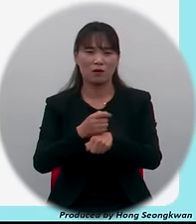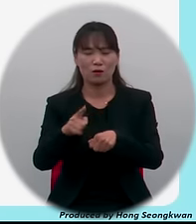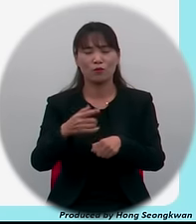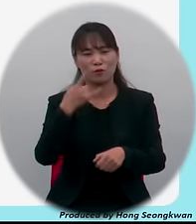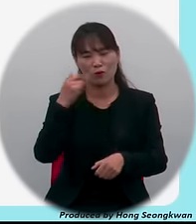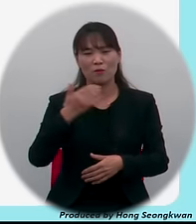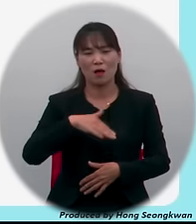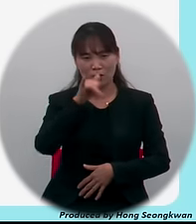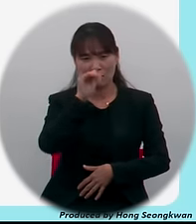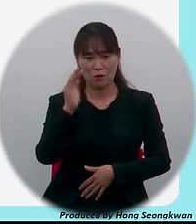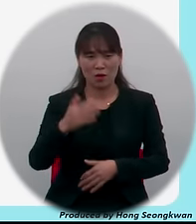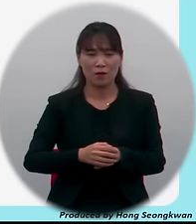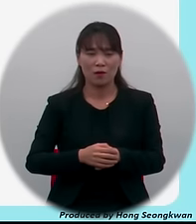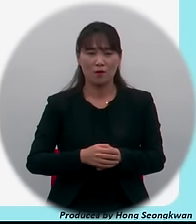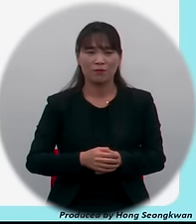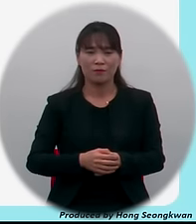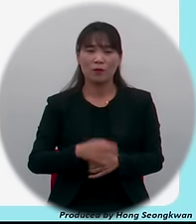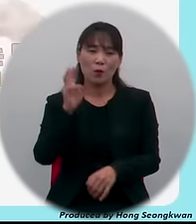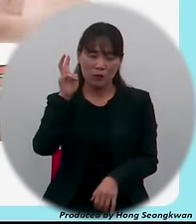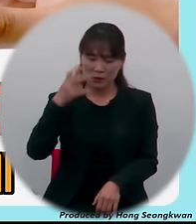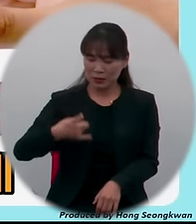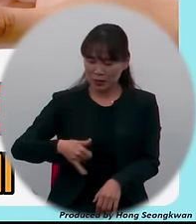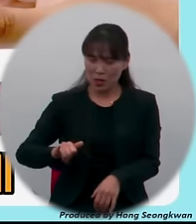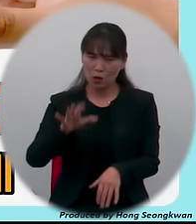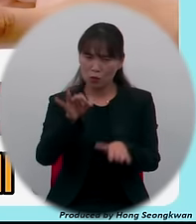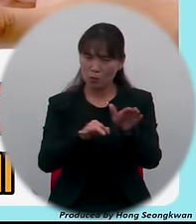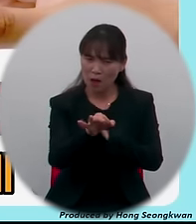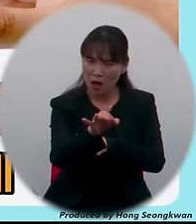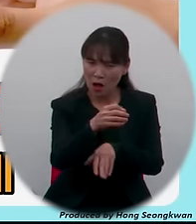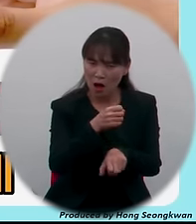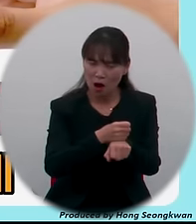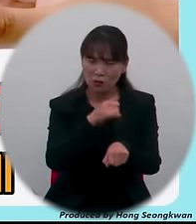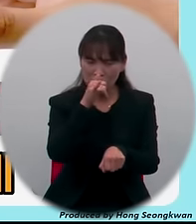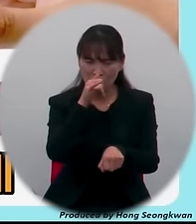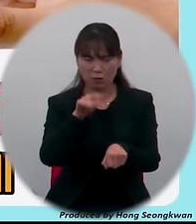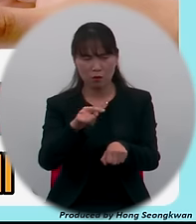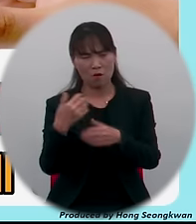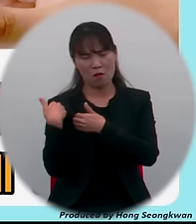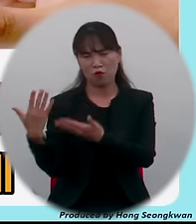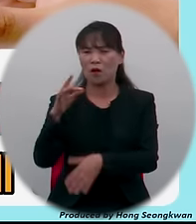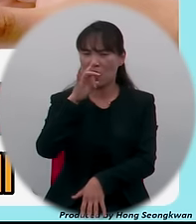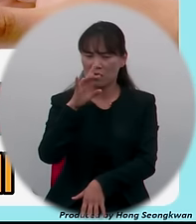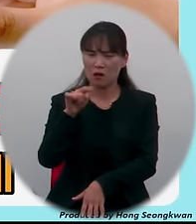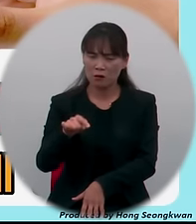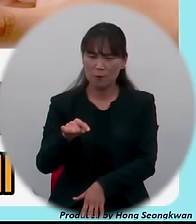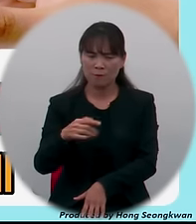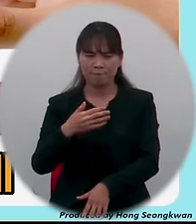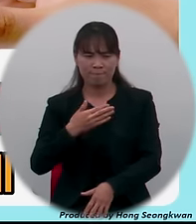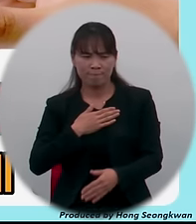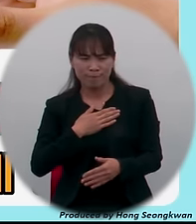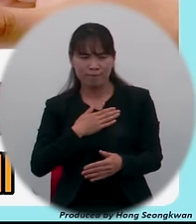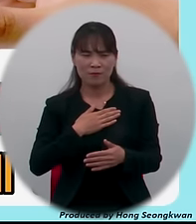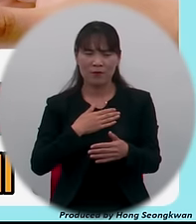자녀가 게임을 하면서 현질을 하고 있다면 간단하게 보시면 안 돼요 그것은 쪼는 맛을 알게 된 것으로 어 이해하셔야 될